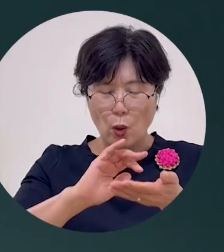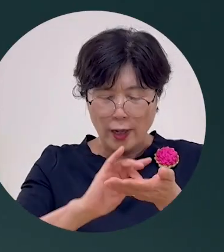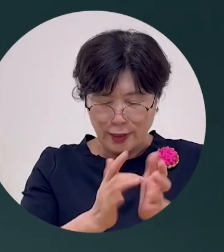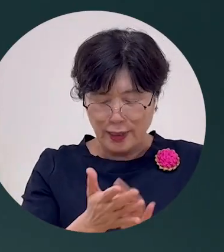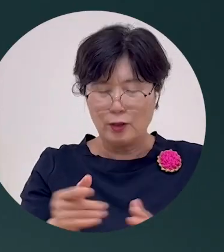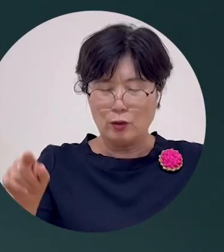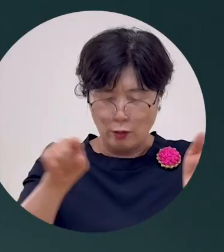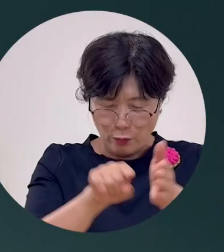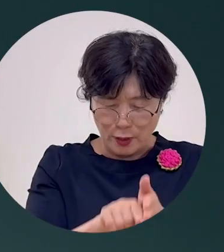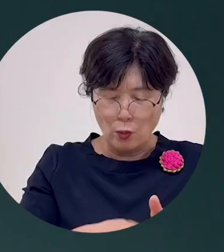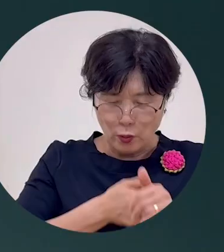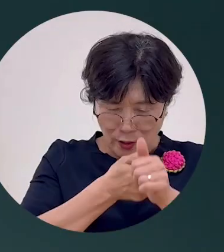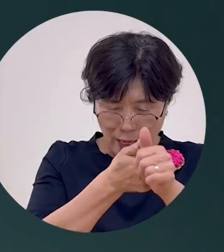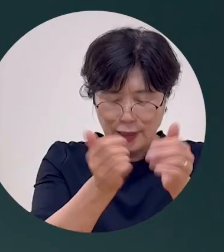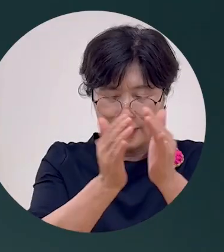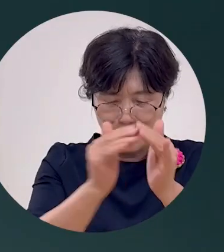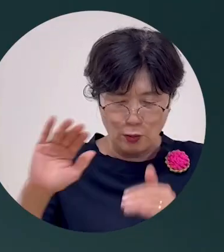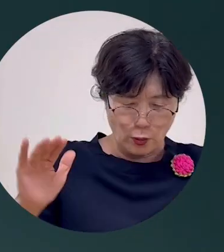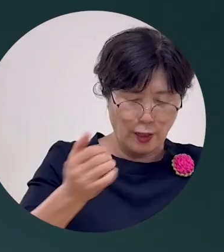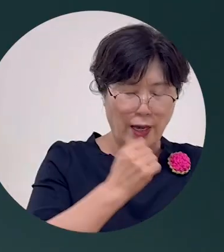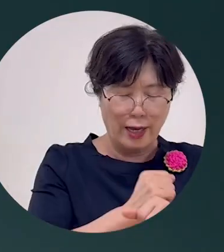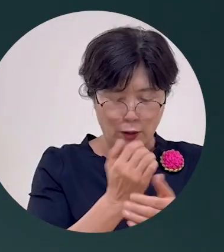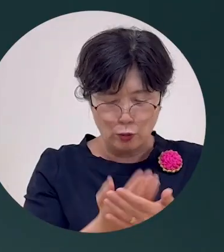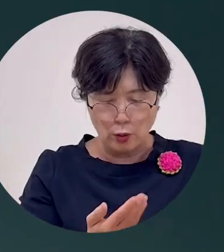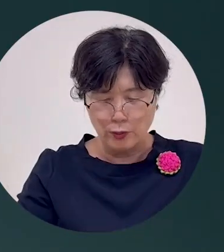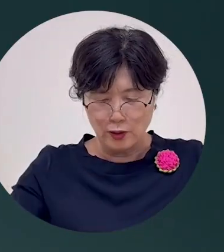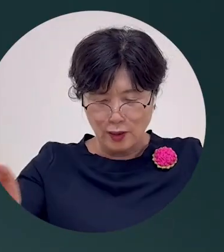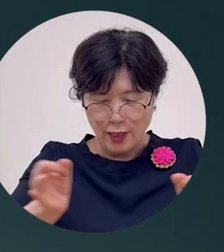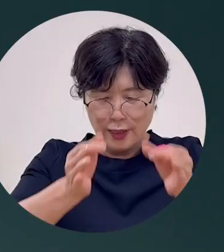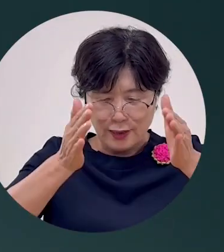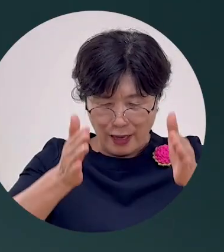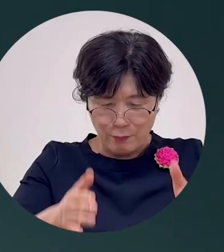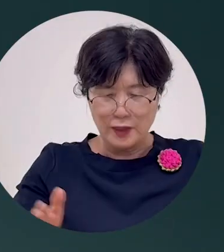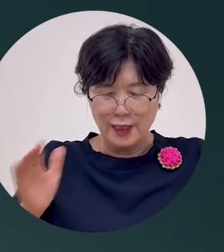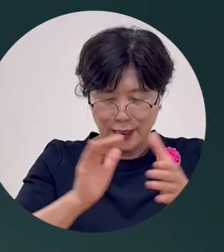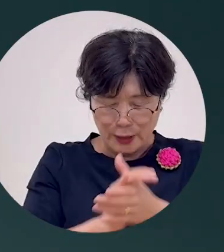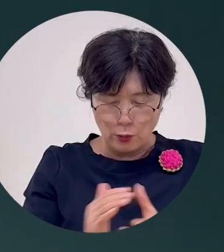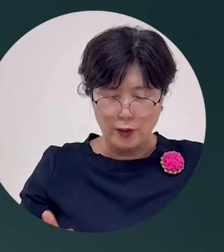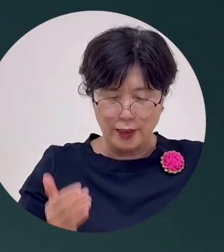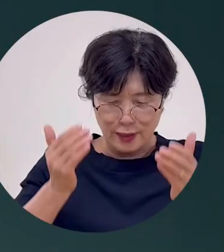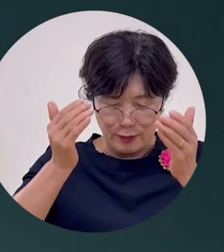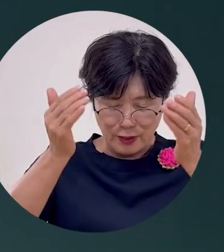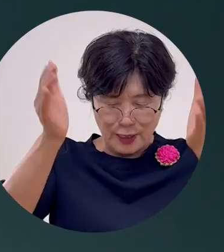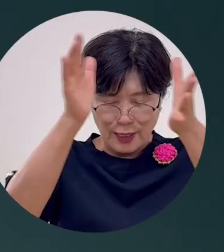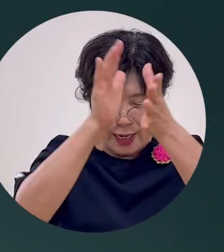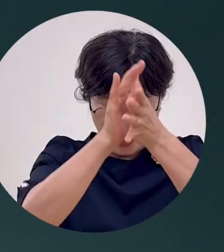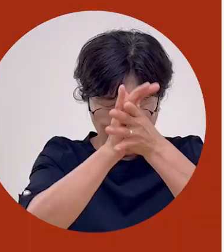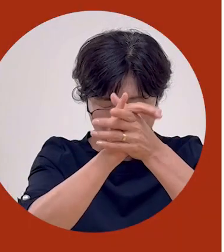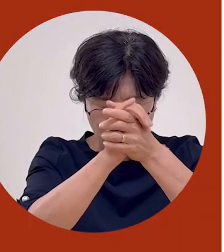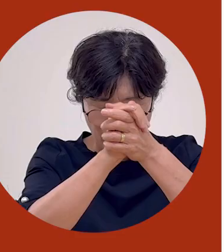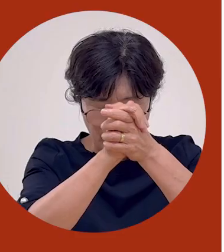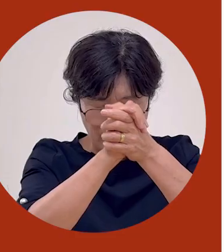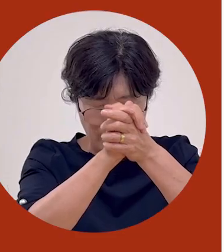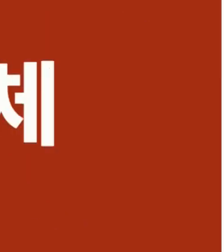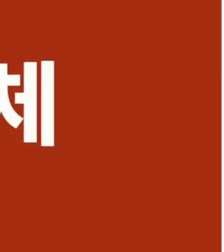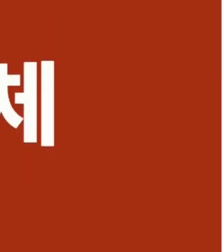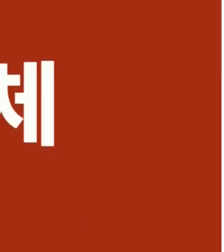따르며 살게 해 주시옵소서. 우리 잠시 함께 기도하겠습니다. 살아계신 하나님,